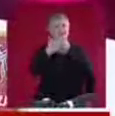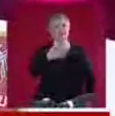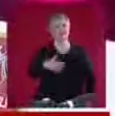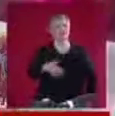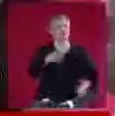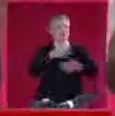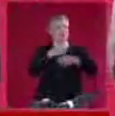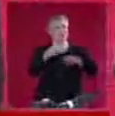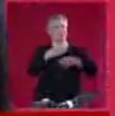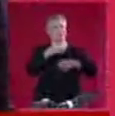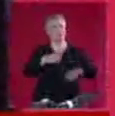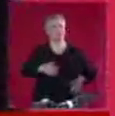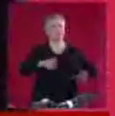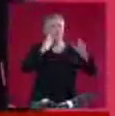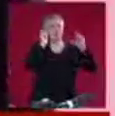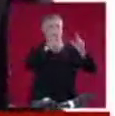μαζί